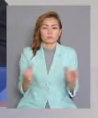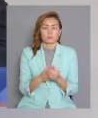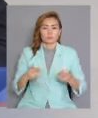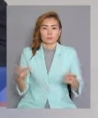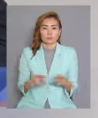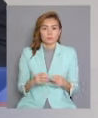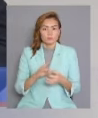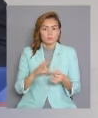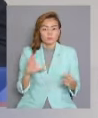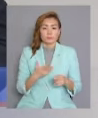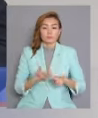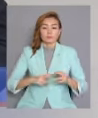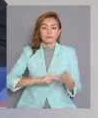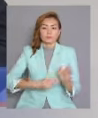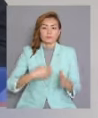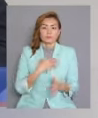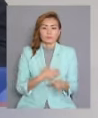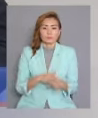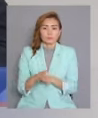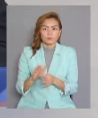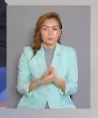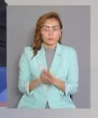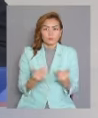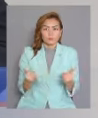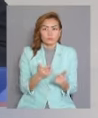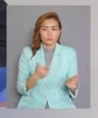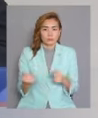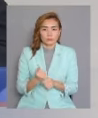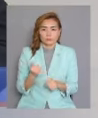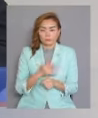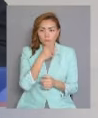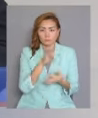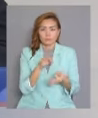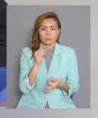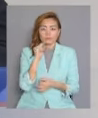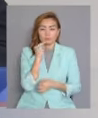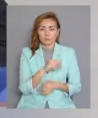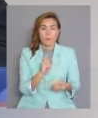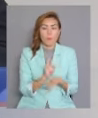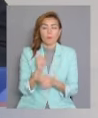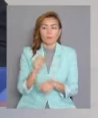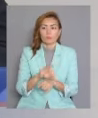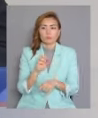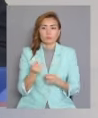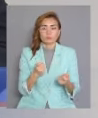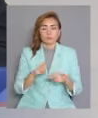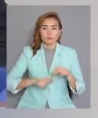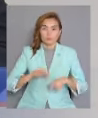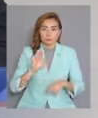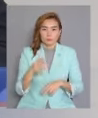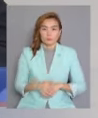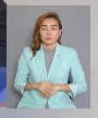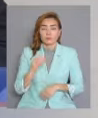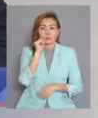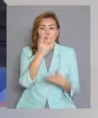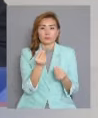необходимо расторгнуть. Подобные проекты важно реализовывать организациям, которые готовы делать вовремя и качественно. Я дал поручение областному управлению строительства. С